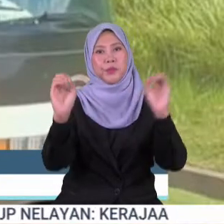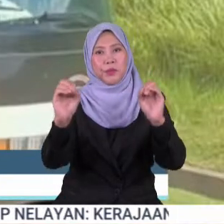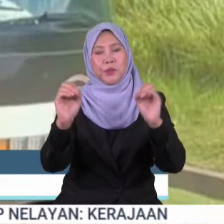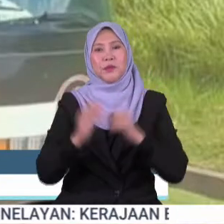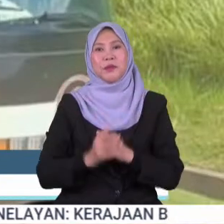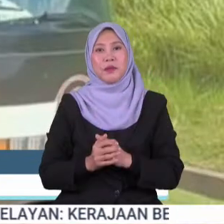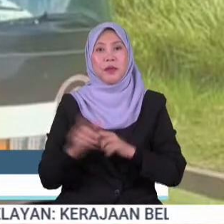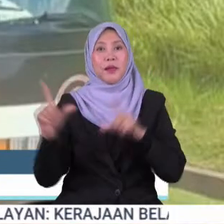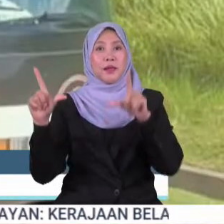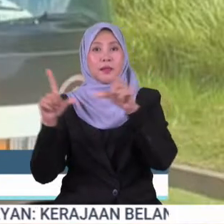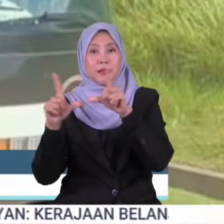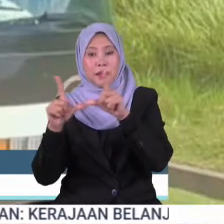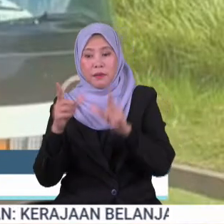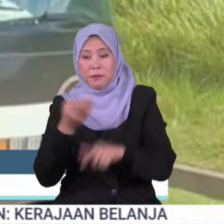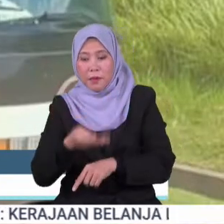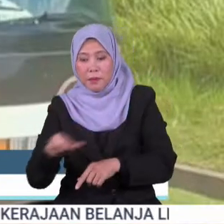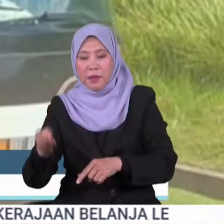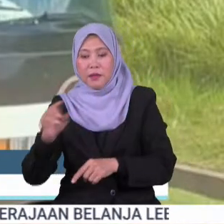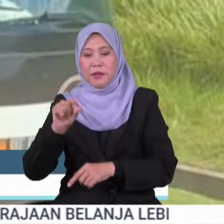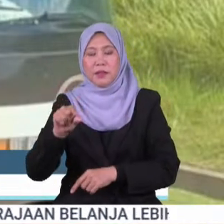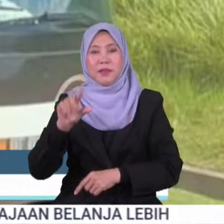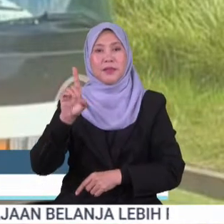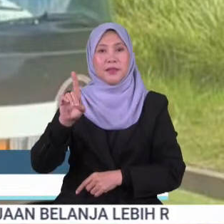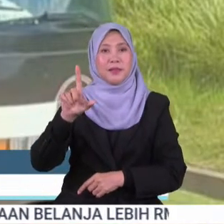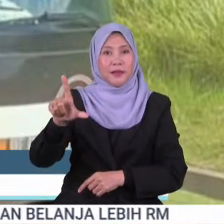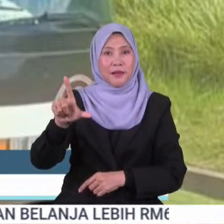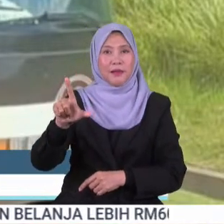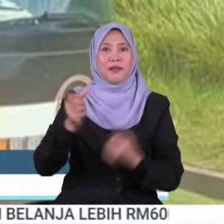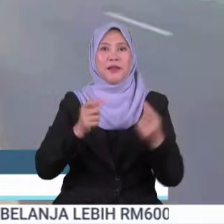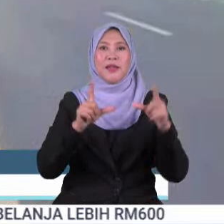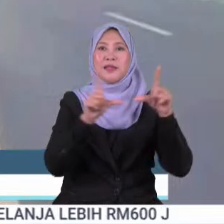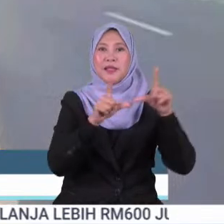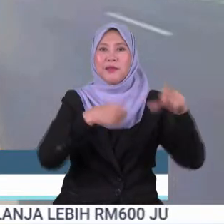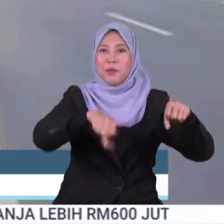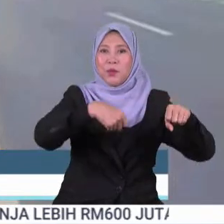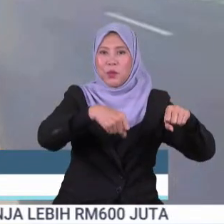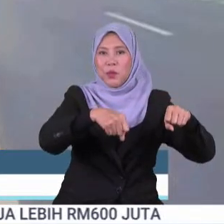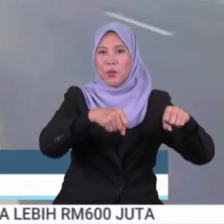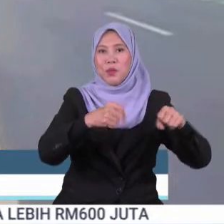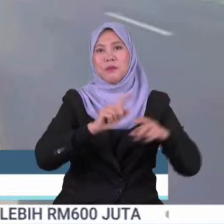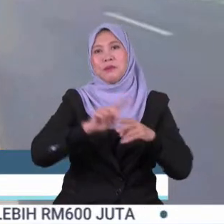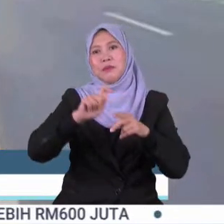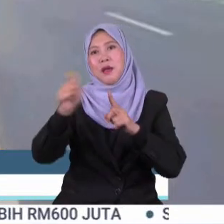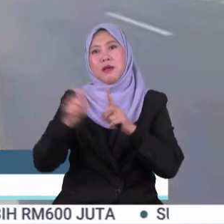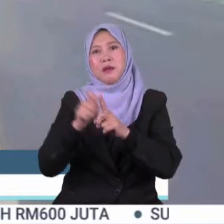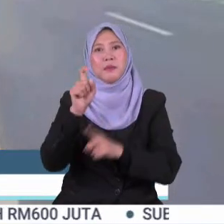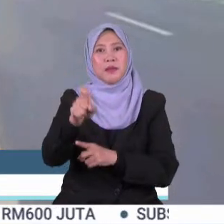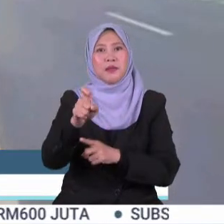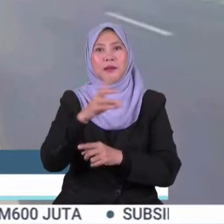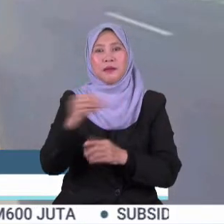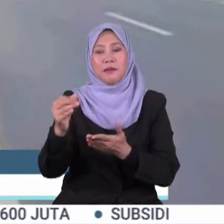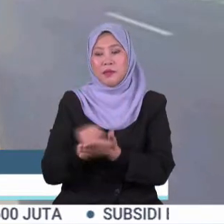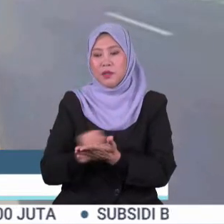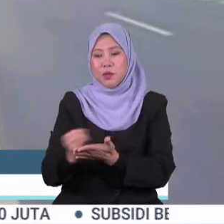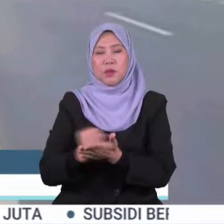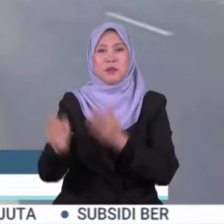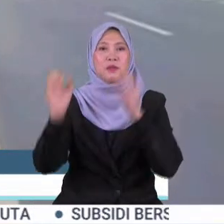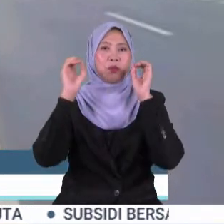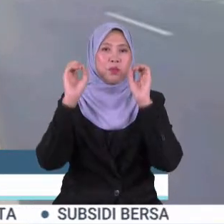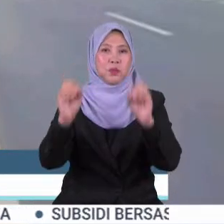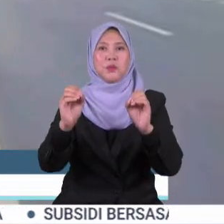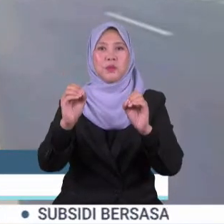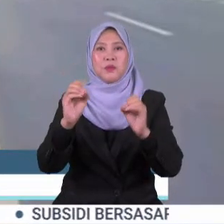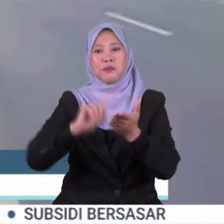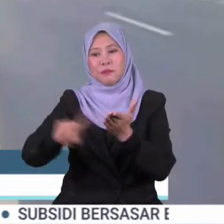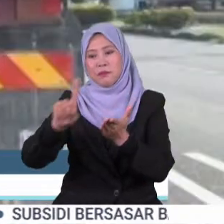dan lesen memandu kenderaan barangan GDL, lesen kenderaan motor LKM tamat tempoh dan tiada pelindungan insurans